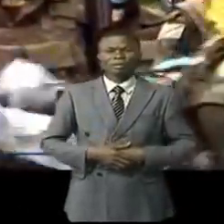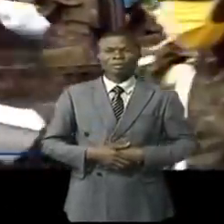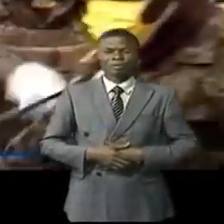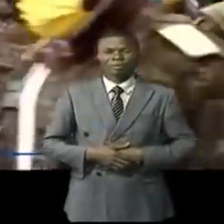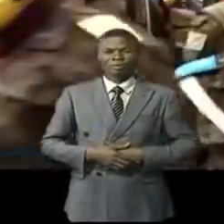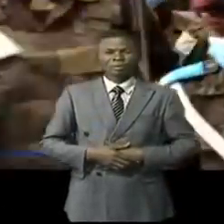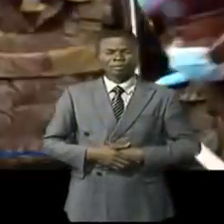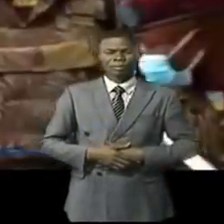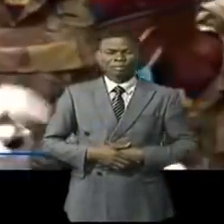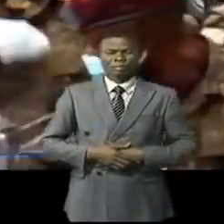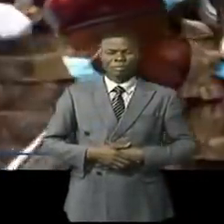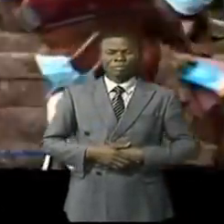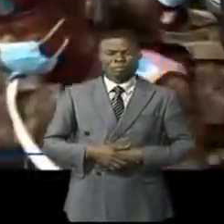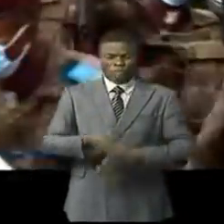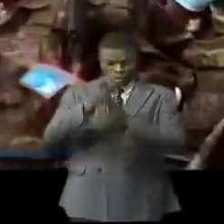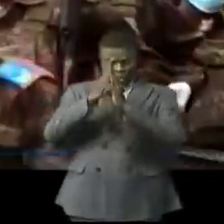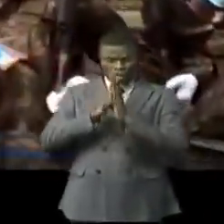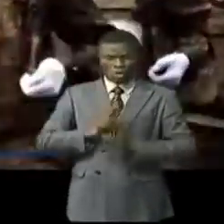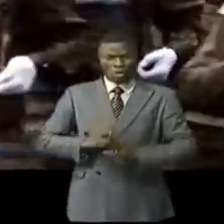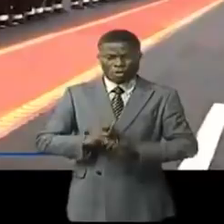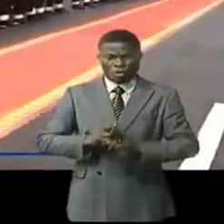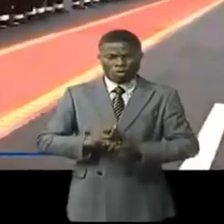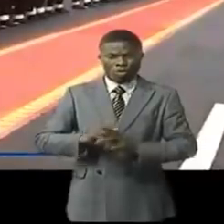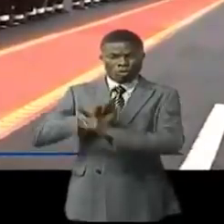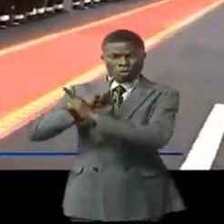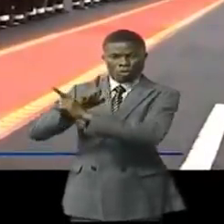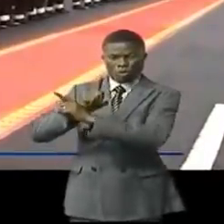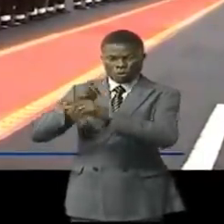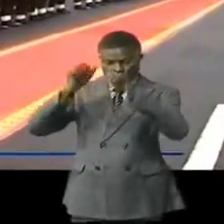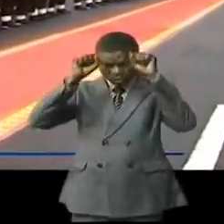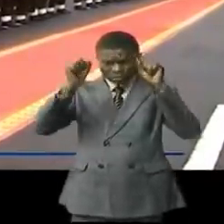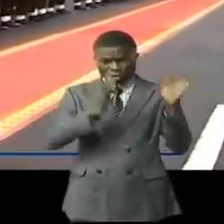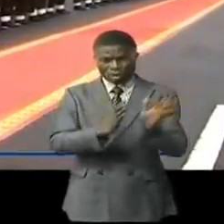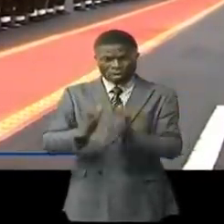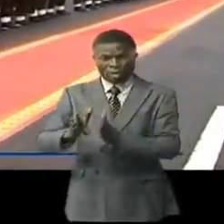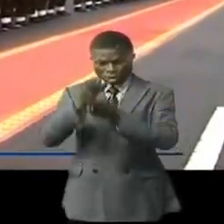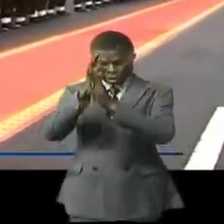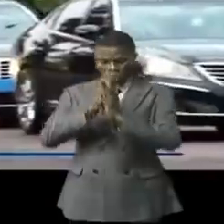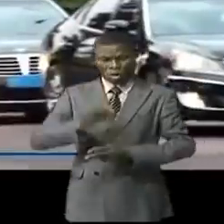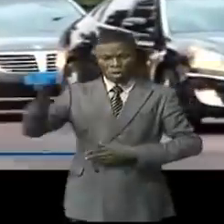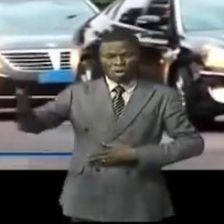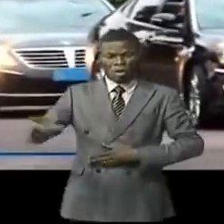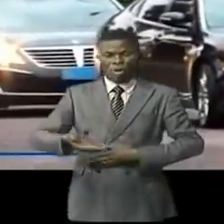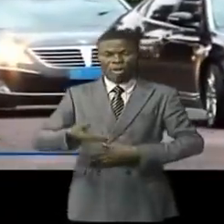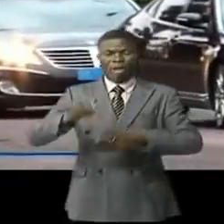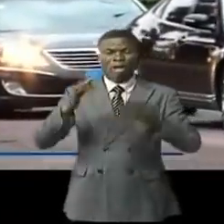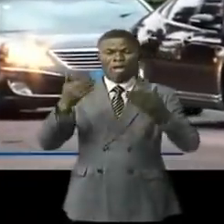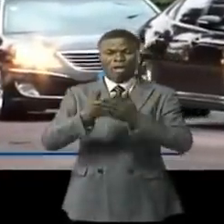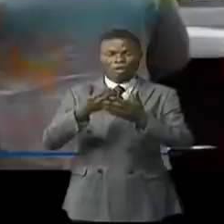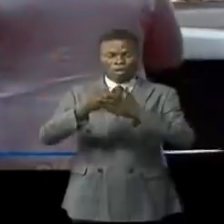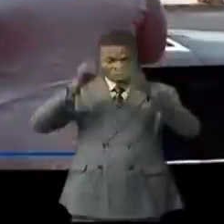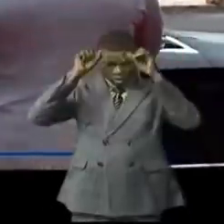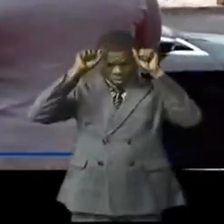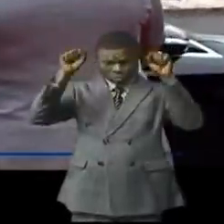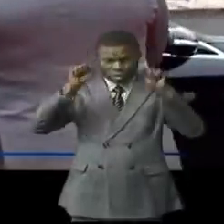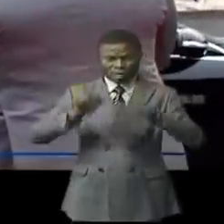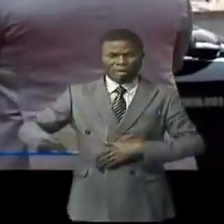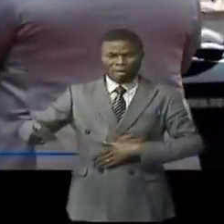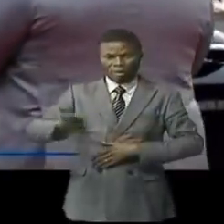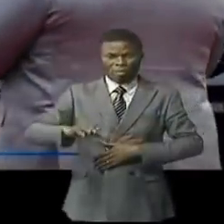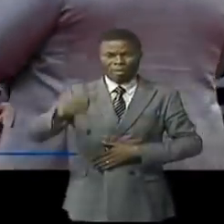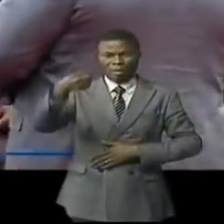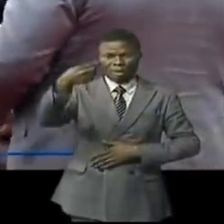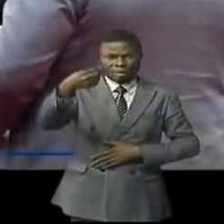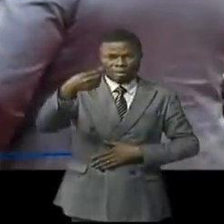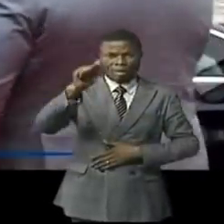Le détachement d'honneur de la garde présidentielle, rangé de nouveau en l'honneur d'un chef d'État en visite officielle au pays. Réélu en décembre